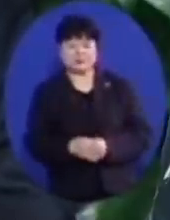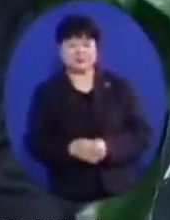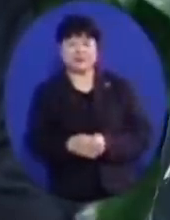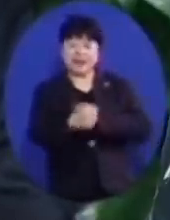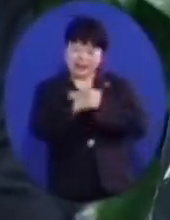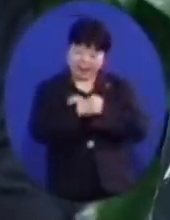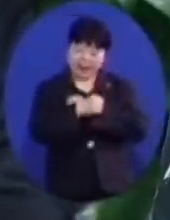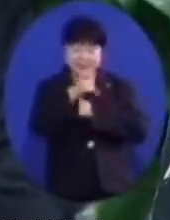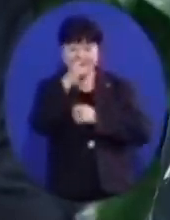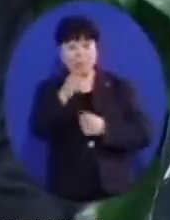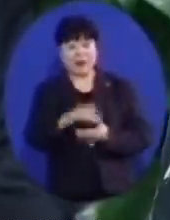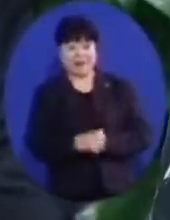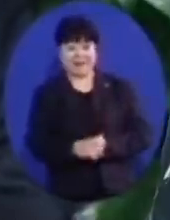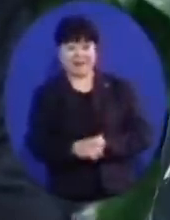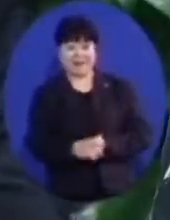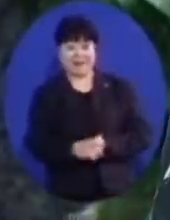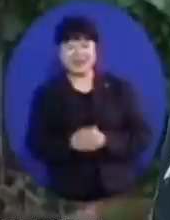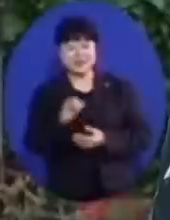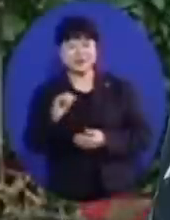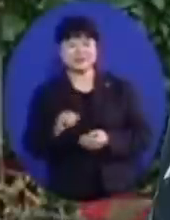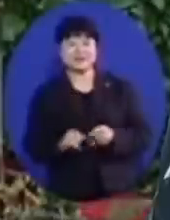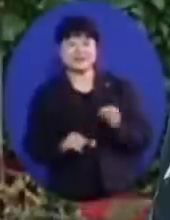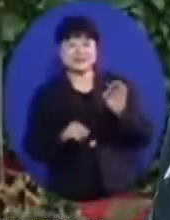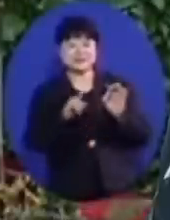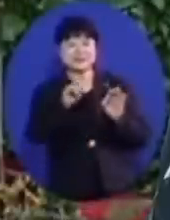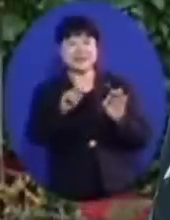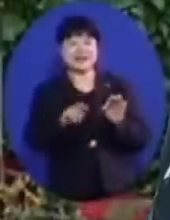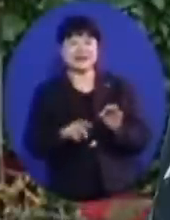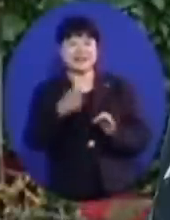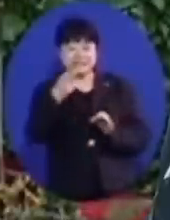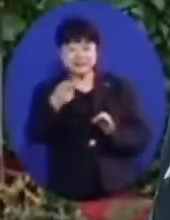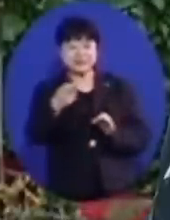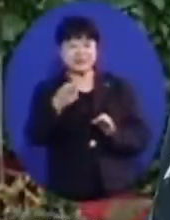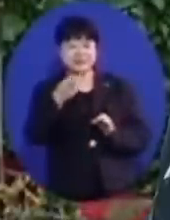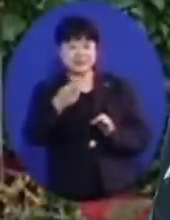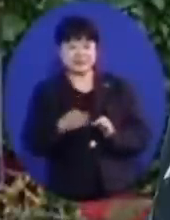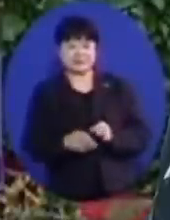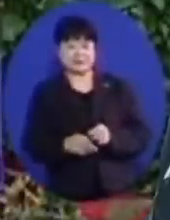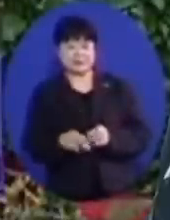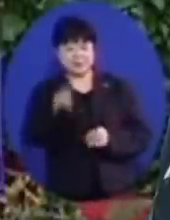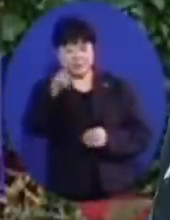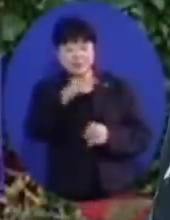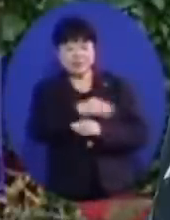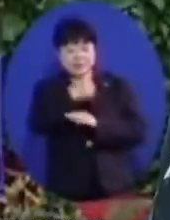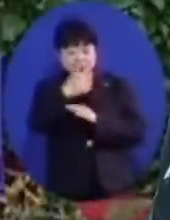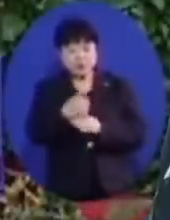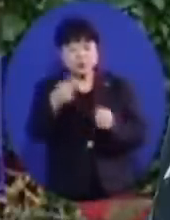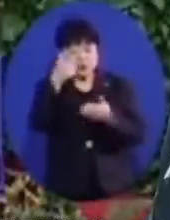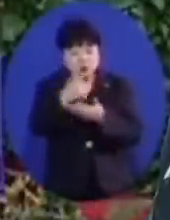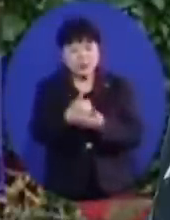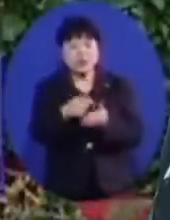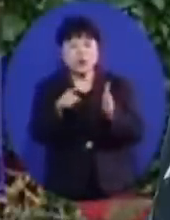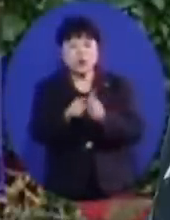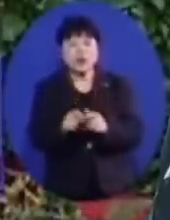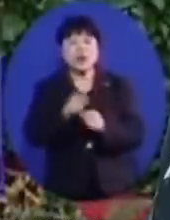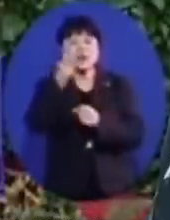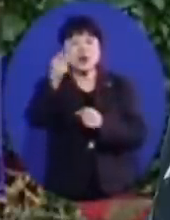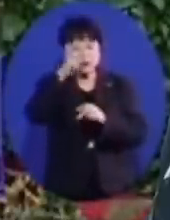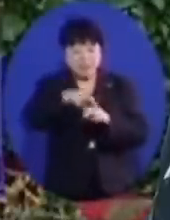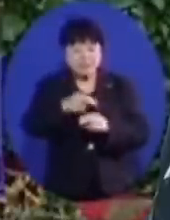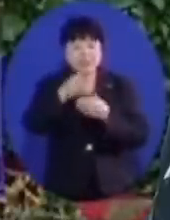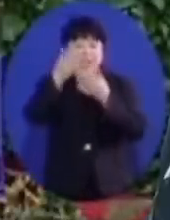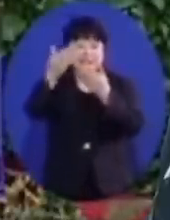마라 그렇게 말할 것입니다 히브리서 10장 12절로 14절 보면 오직 그리스도는 죄를 위하여 한 영원한